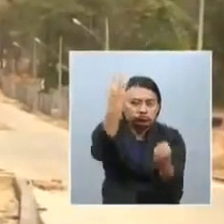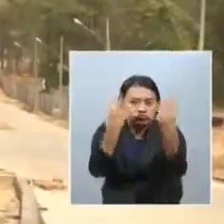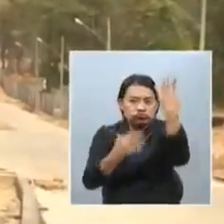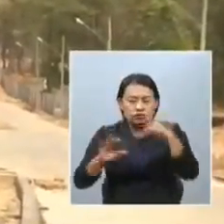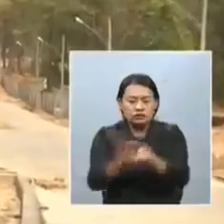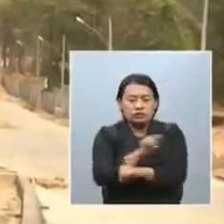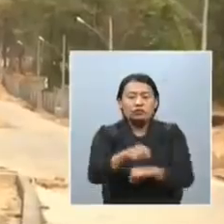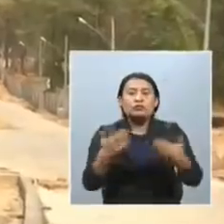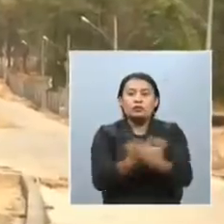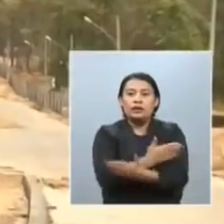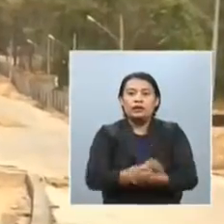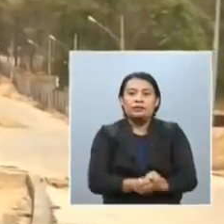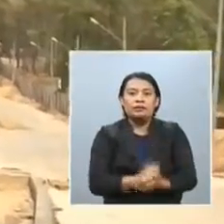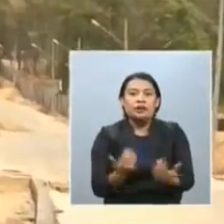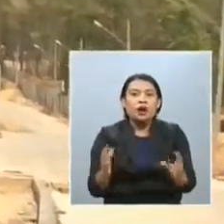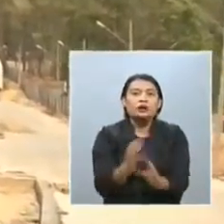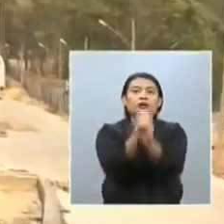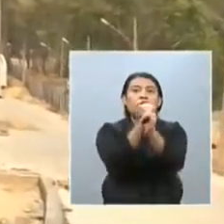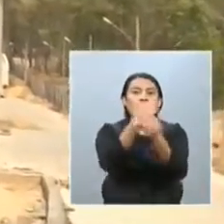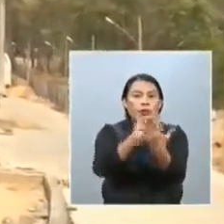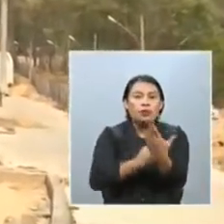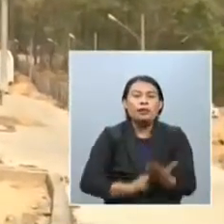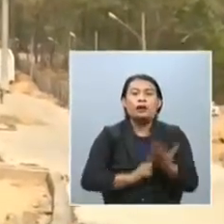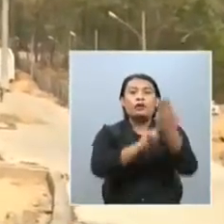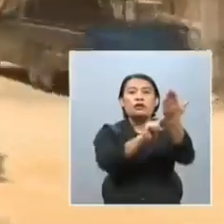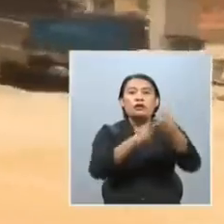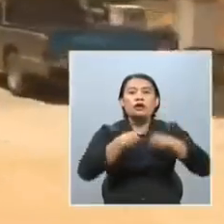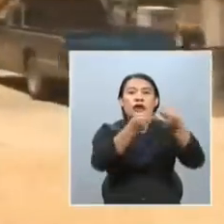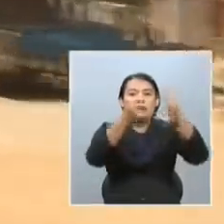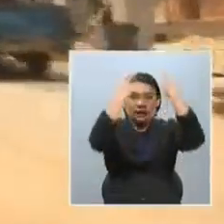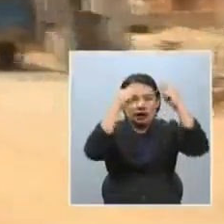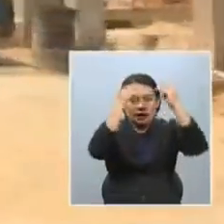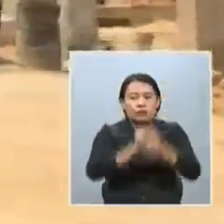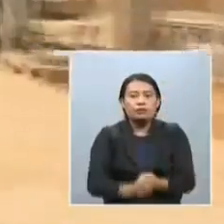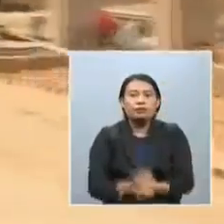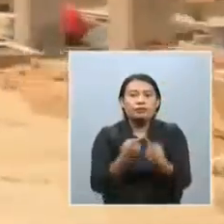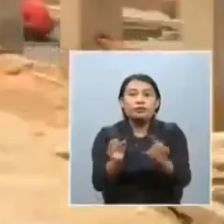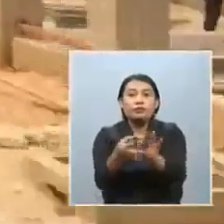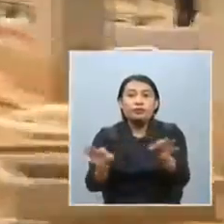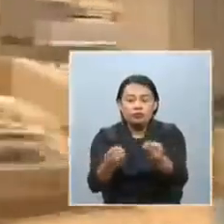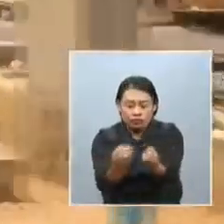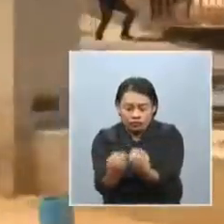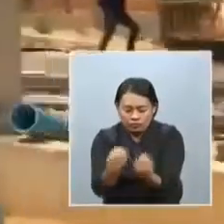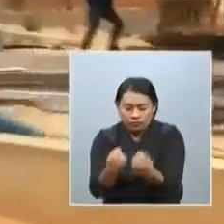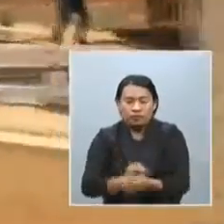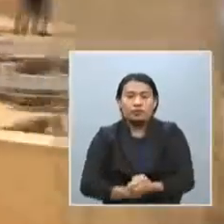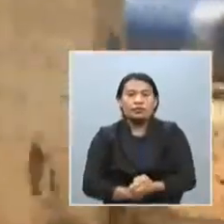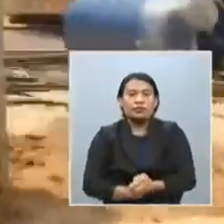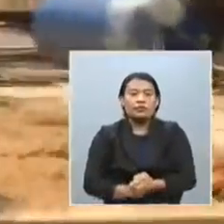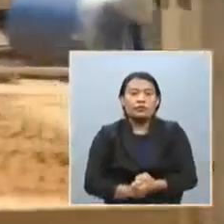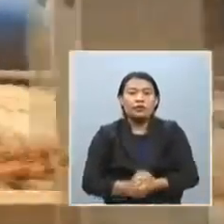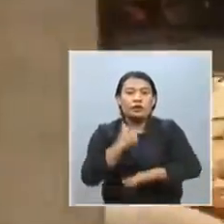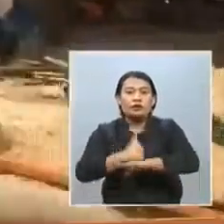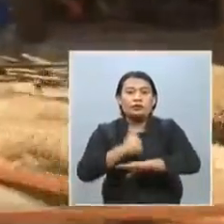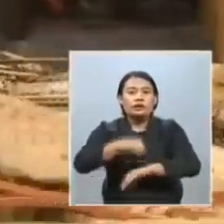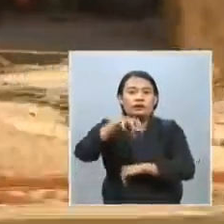จะสรุปความเห็นแล้วก็ส่งต่อไปถึงท่านนายกรัฐมนตรีแต่ทีนี้ที่สำคัญคือข้อมูลดังกล่าวเนี่ยทางคุณสุวพันธ์ตันยุวัฒนะค่ะรัฐมนตรีประจ